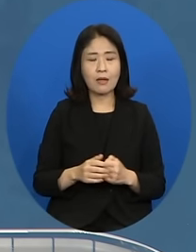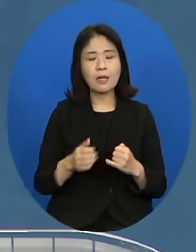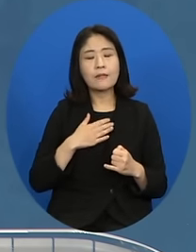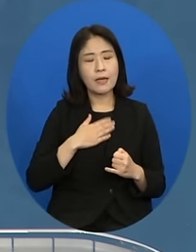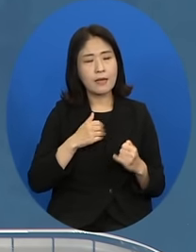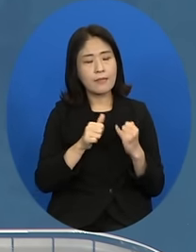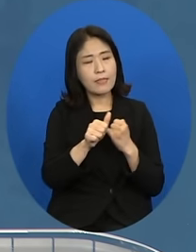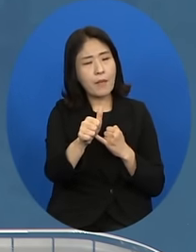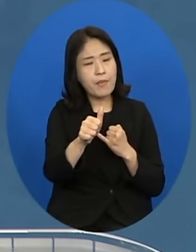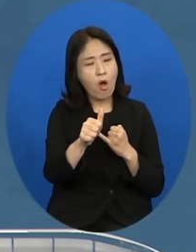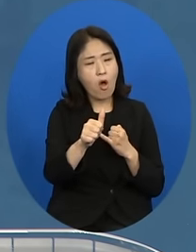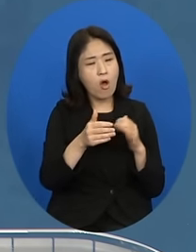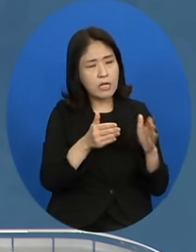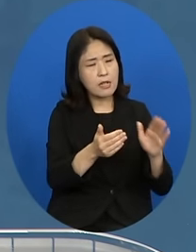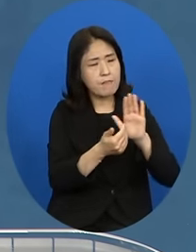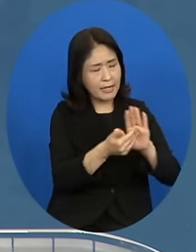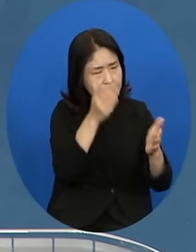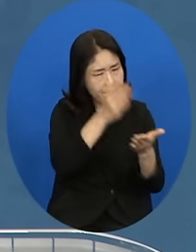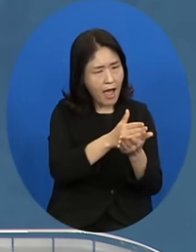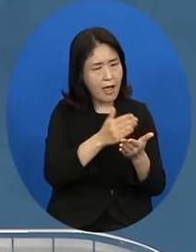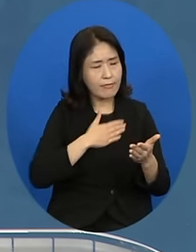말고 협조를 해라.